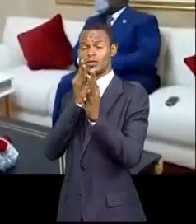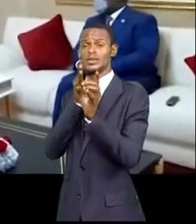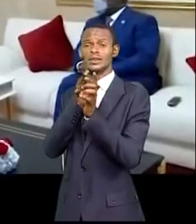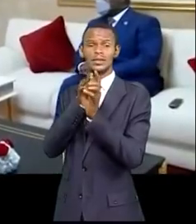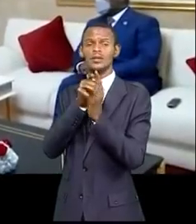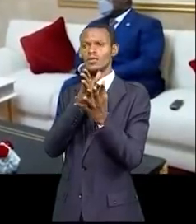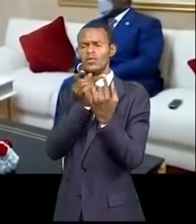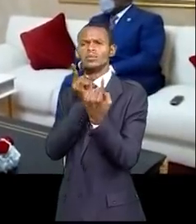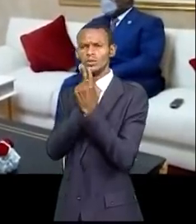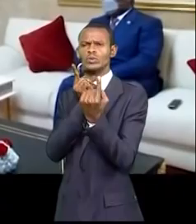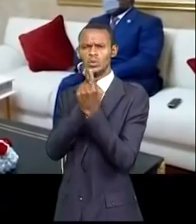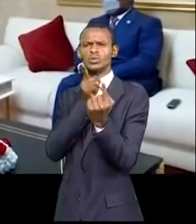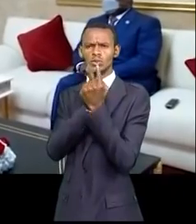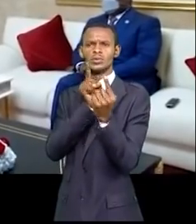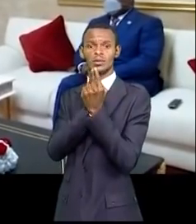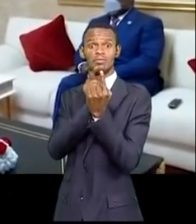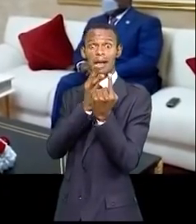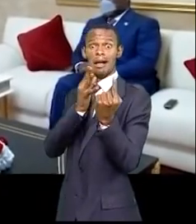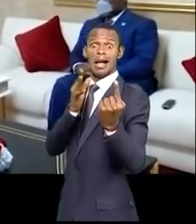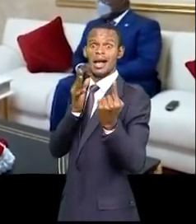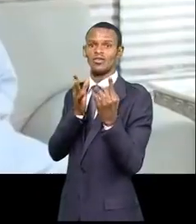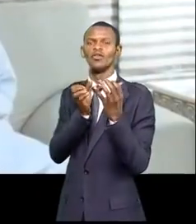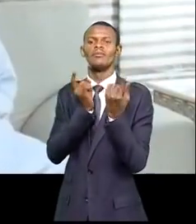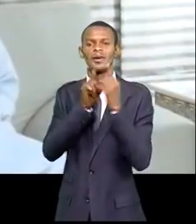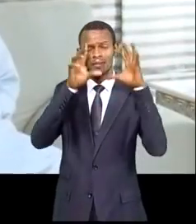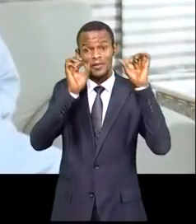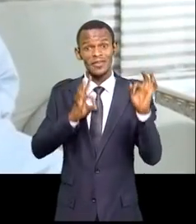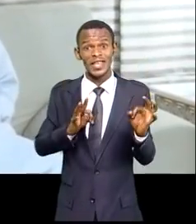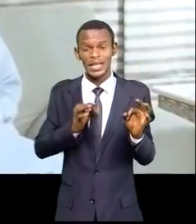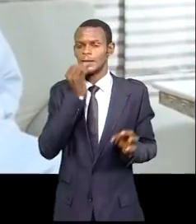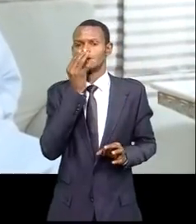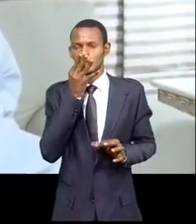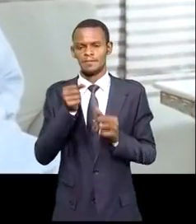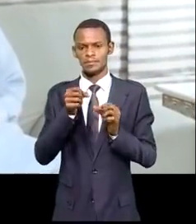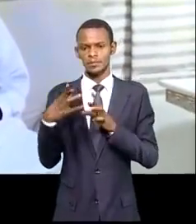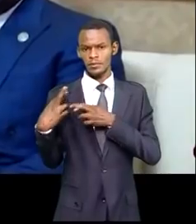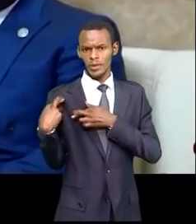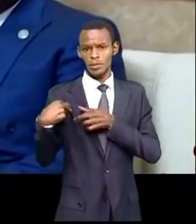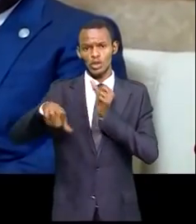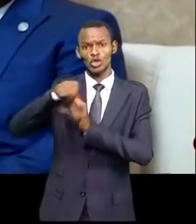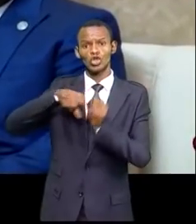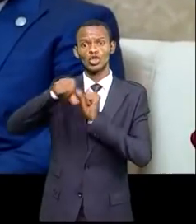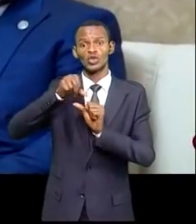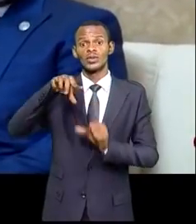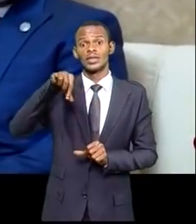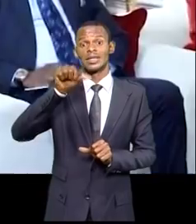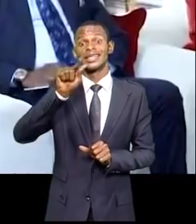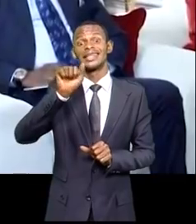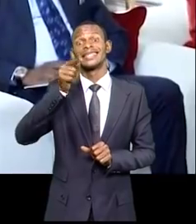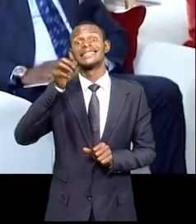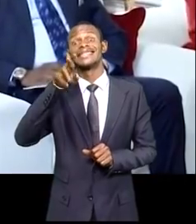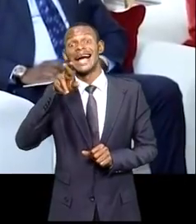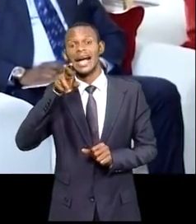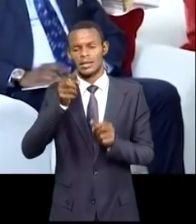parmi eux les responsables du fonds souverain du qatar une structure qui gère plus de 295 milliards d'actifs